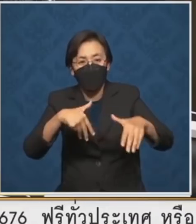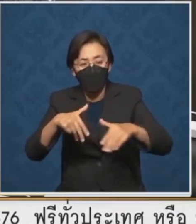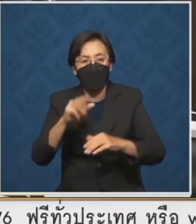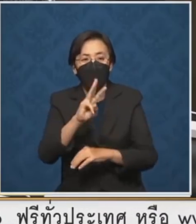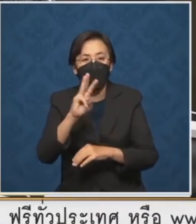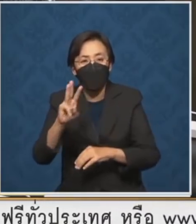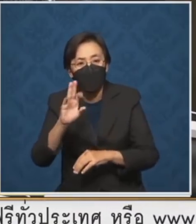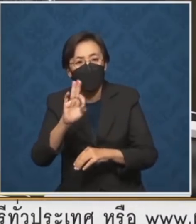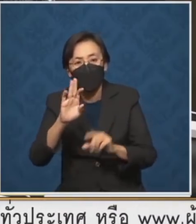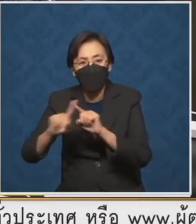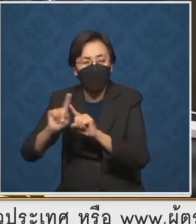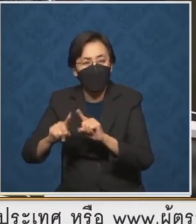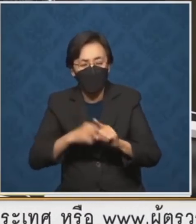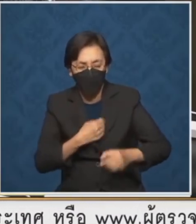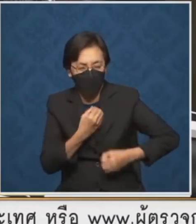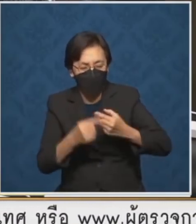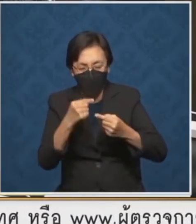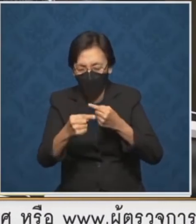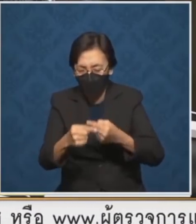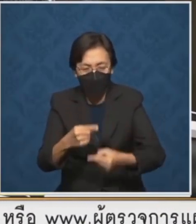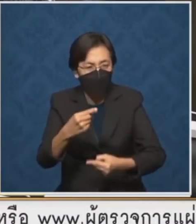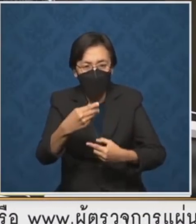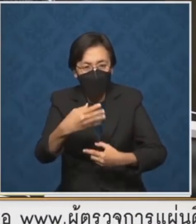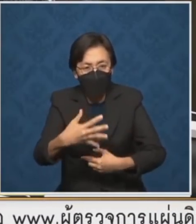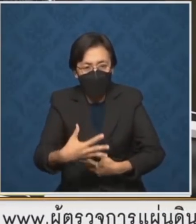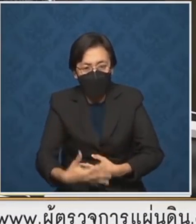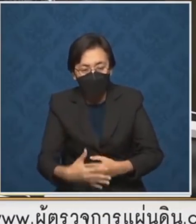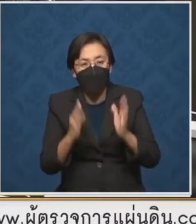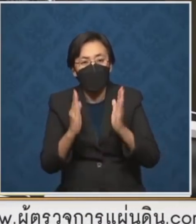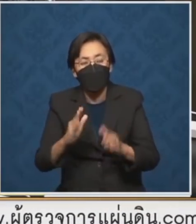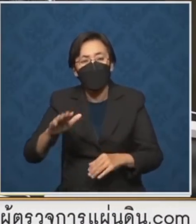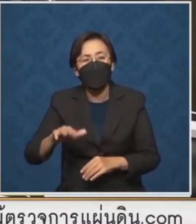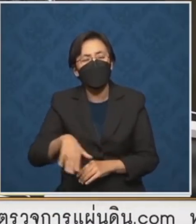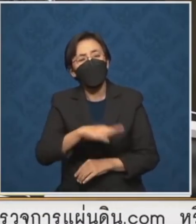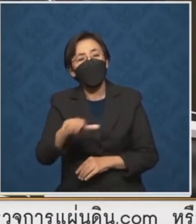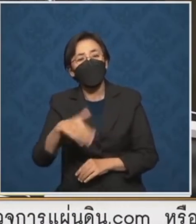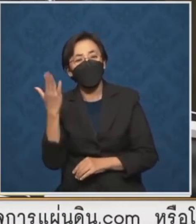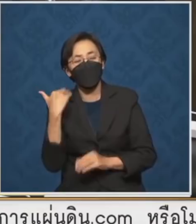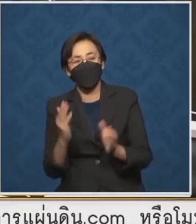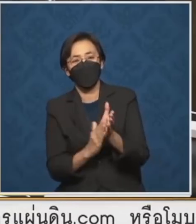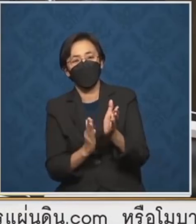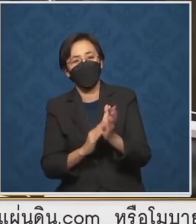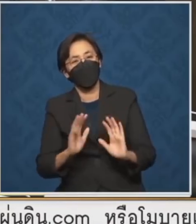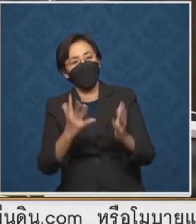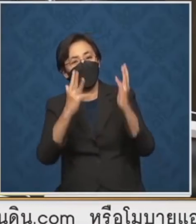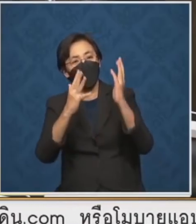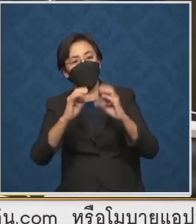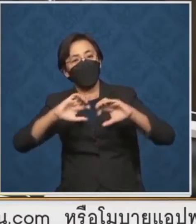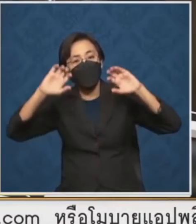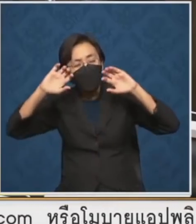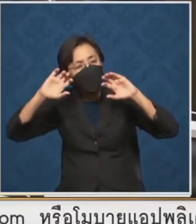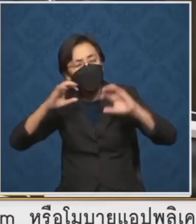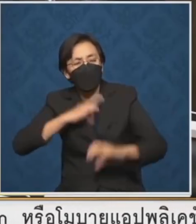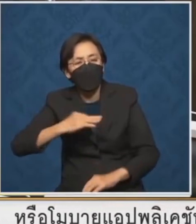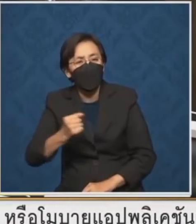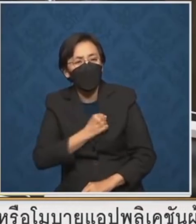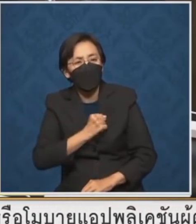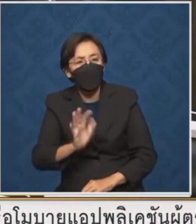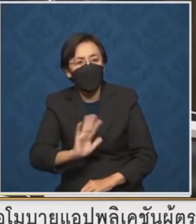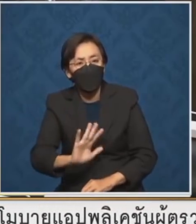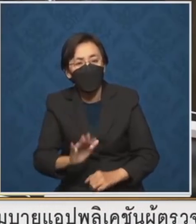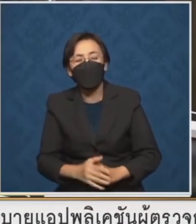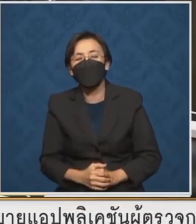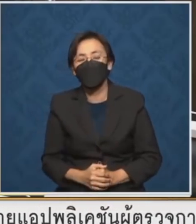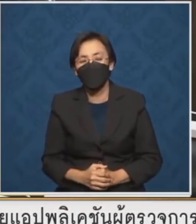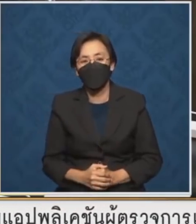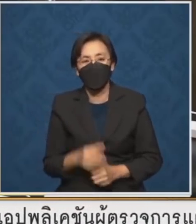บอกว่าลุกเป็นไฟครับท่านประธานแม้กระทั่งคนจำนวนมากที่เคยออกตัวเชียร์รัฐบาลกันมาตลอดก็ยังทนไม่ไหวครับ